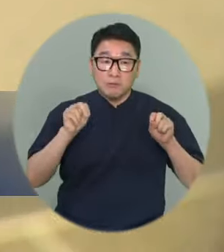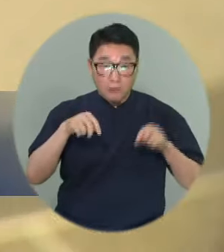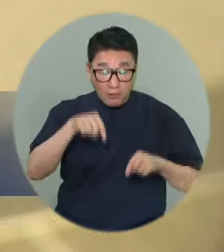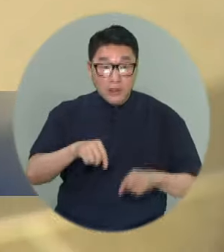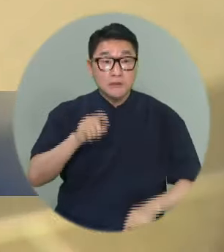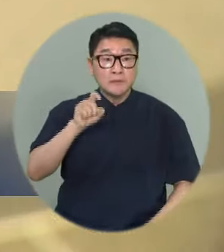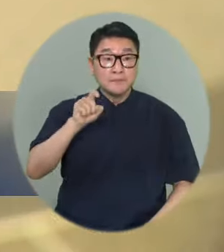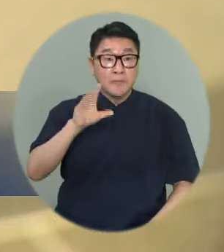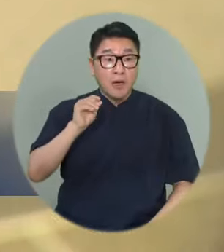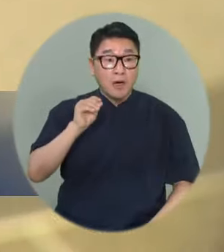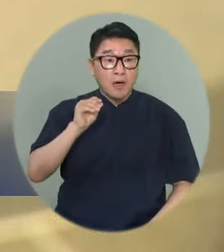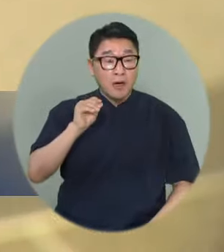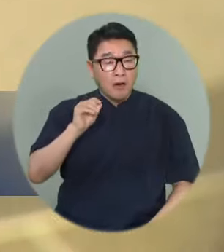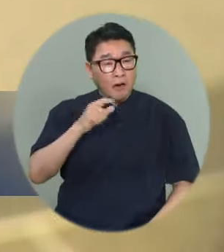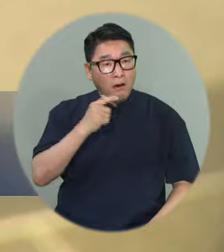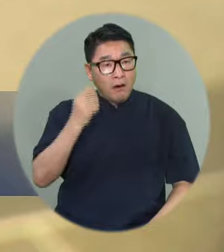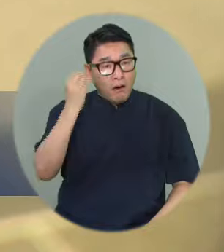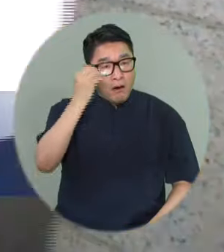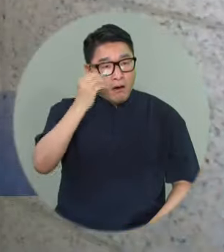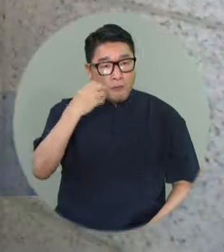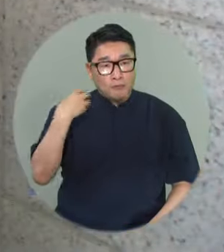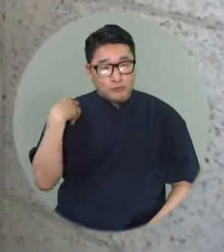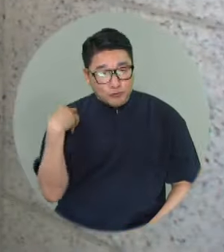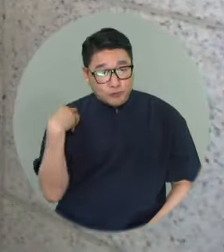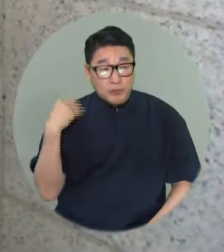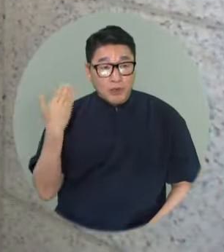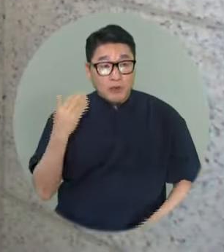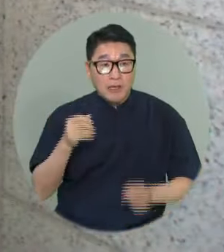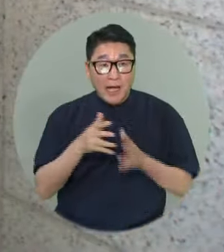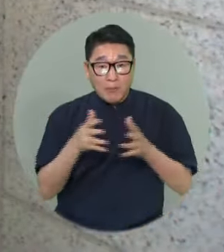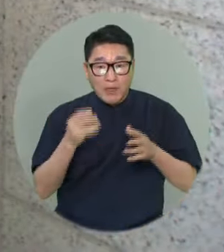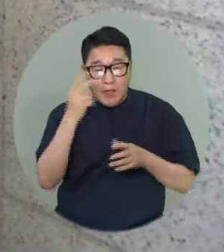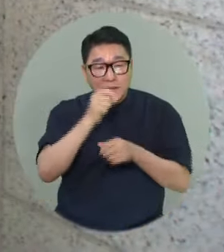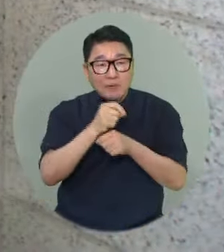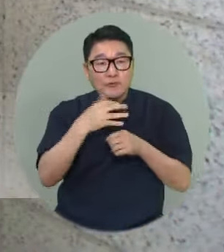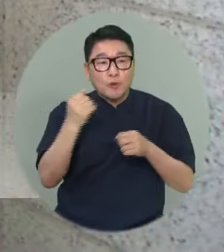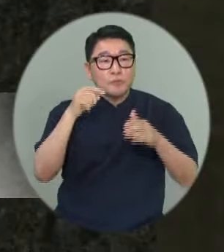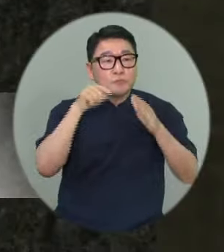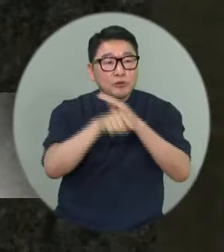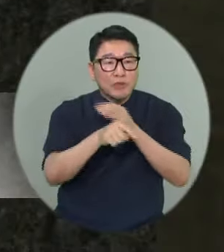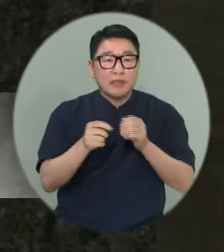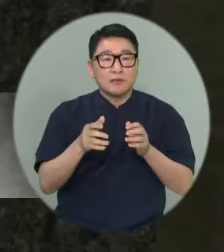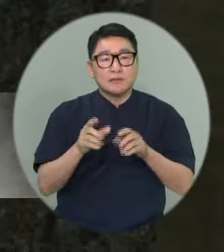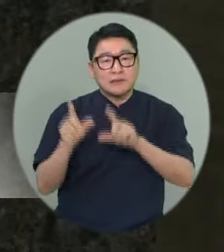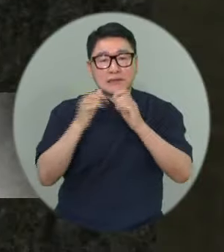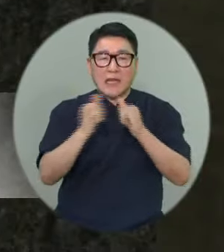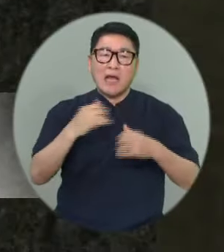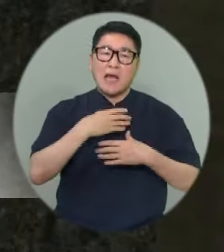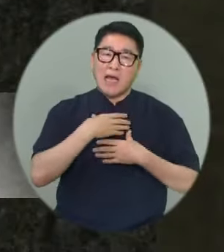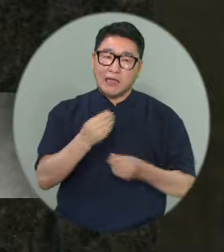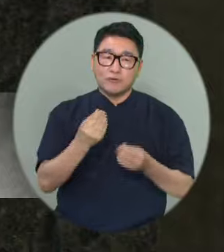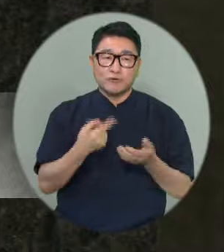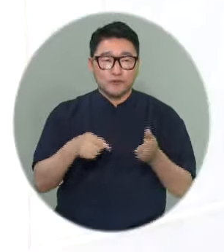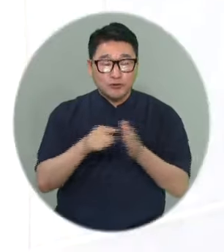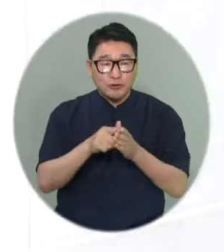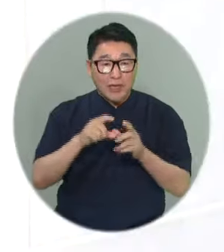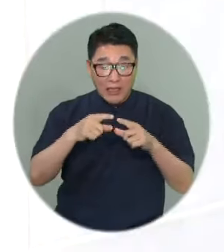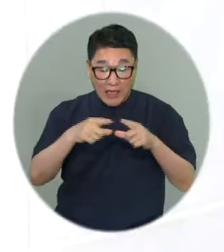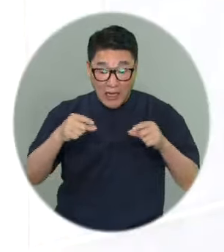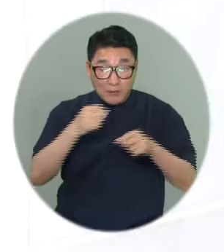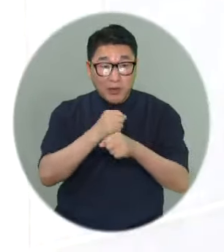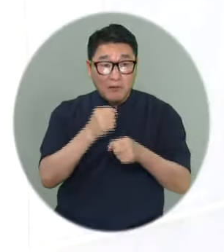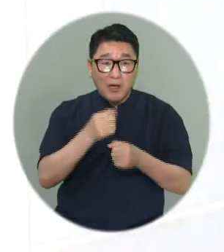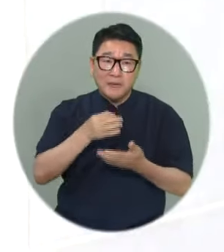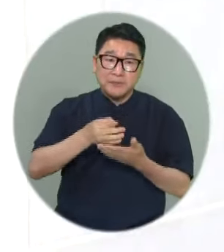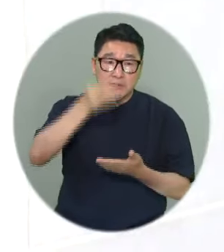10만 원으로 받으니까 좀 부담되고. 아파트 관리사무소 측은 주민들의 안전을 위해 카드 발급 비용을